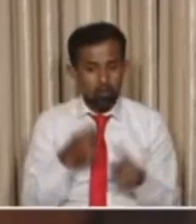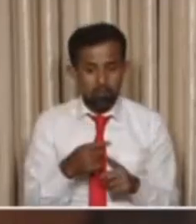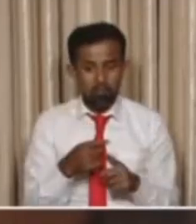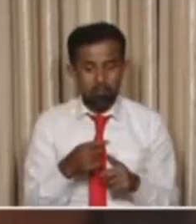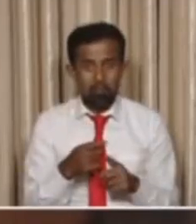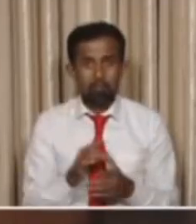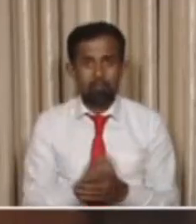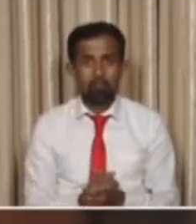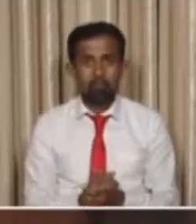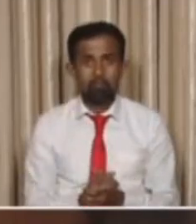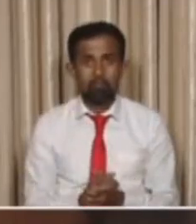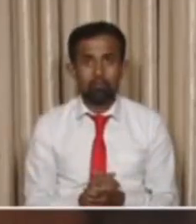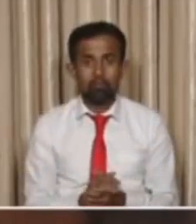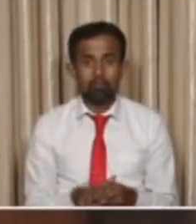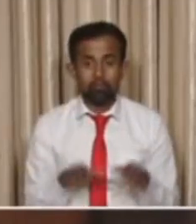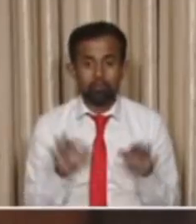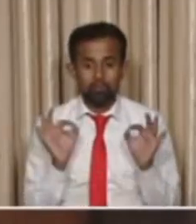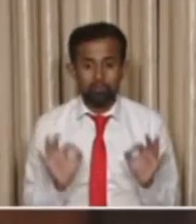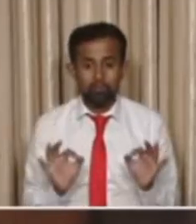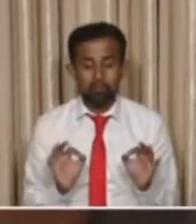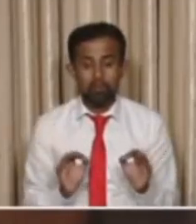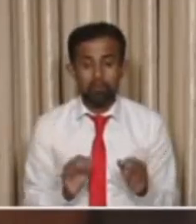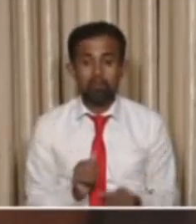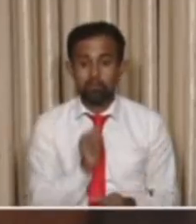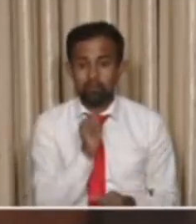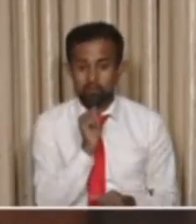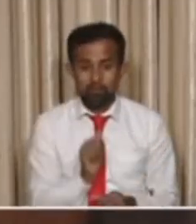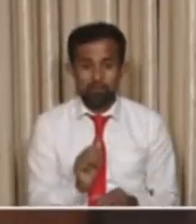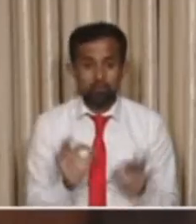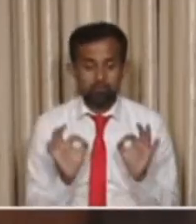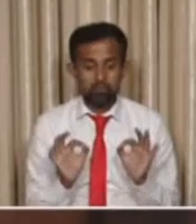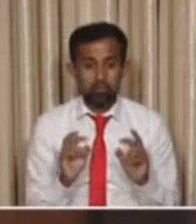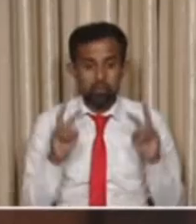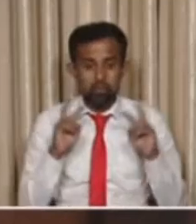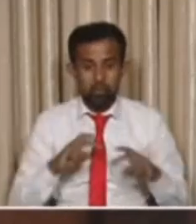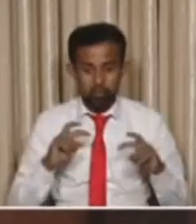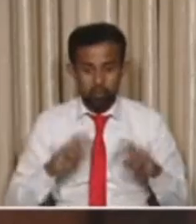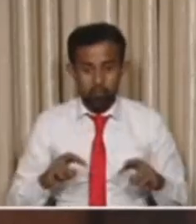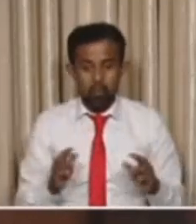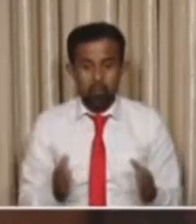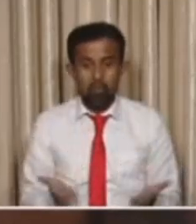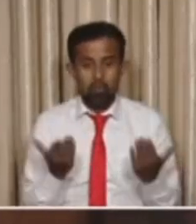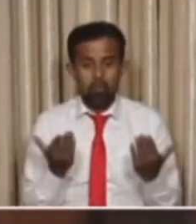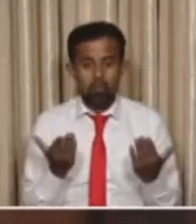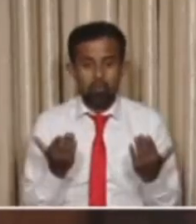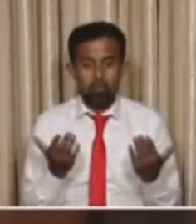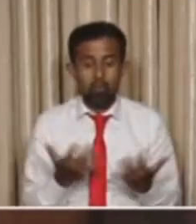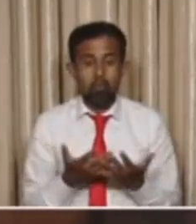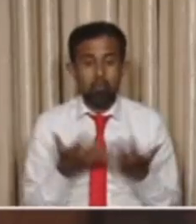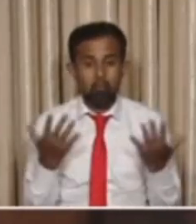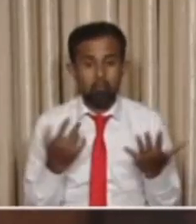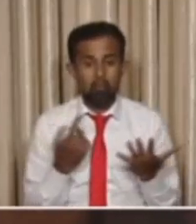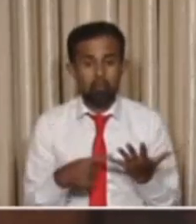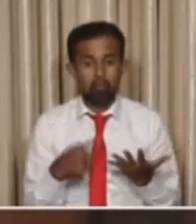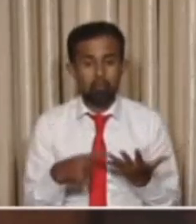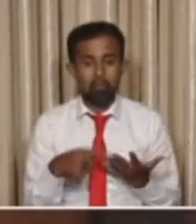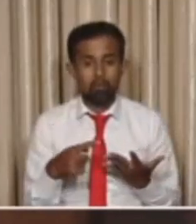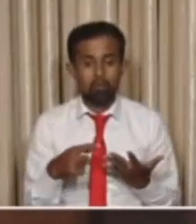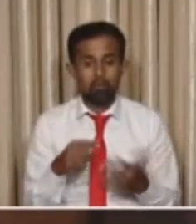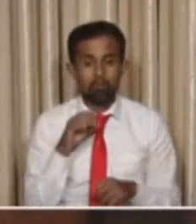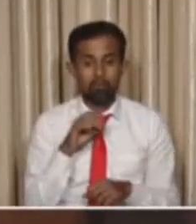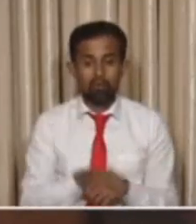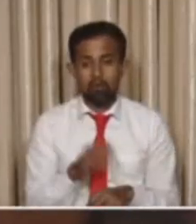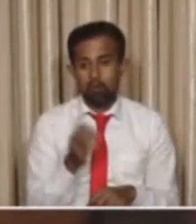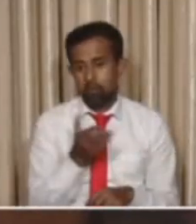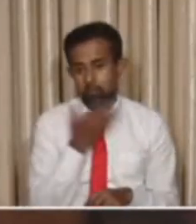தனிநபர் பாராளுமன்ற சட்ட மூலங்கள் இன்று எடுக்கப்படுது, இது எடுக்கப்படுது ஒரு சந்தேகம் வருகிறது என்றால், இன்று பாராளுமன்ற சிறப்புரிமையை கூட